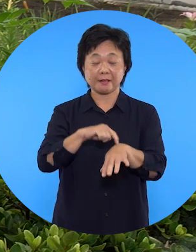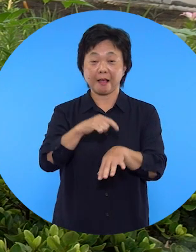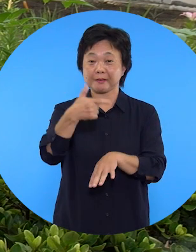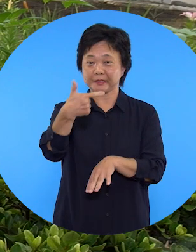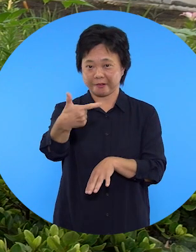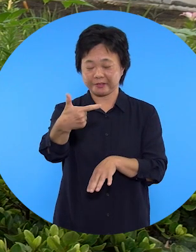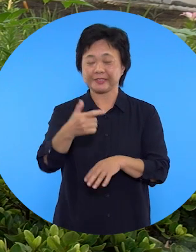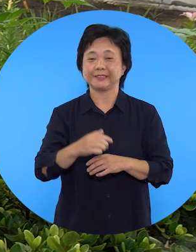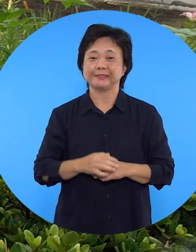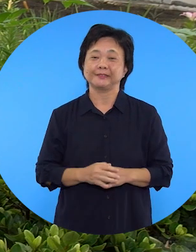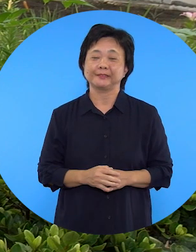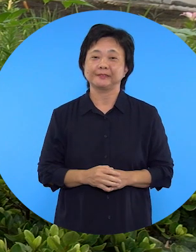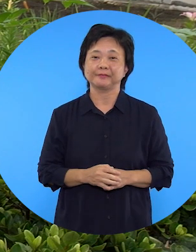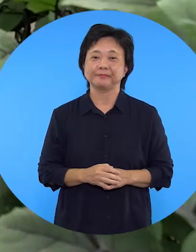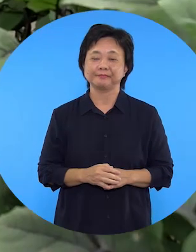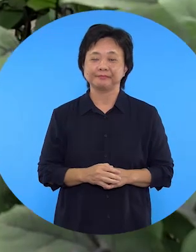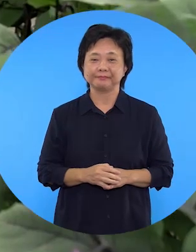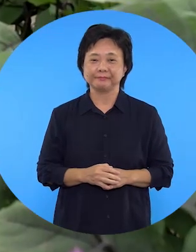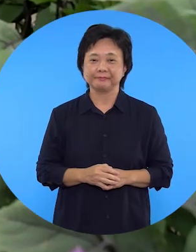朝6時